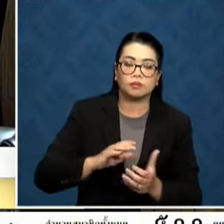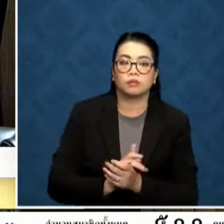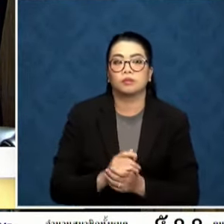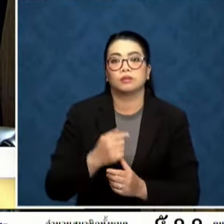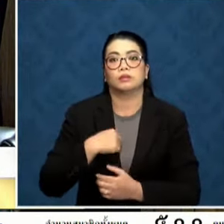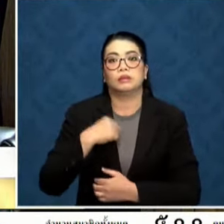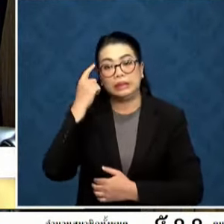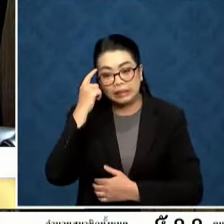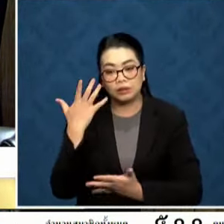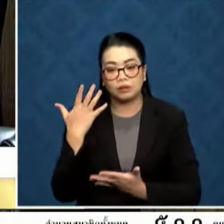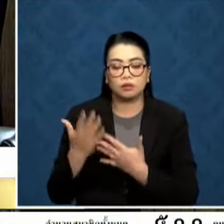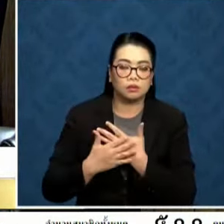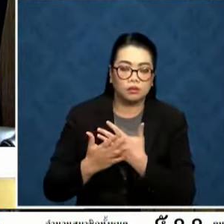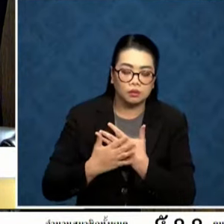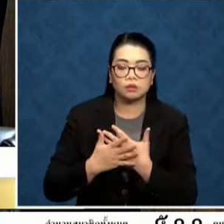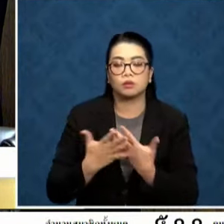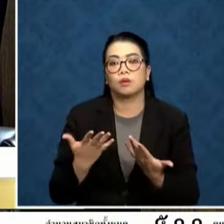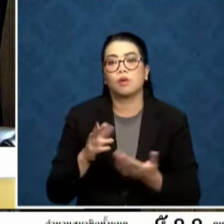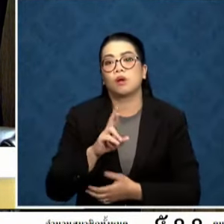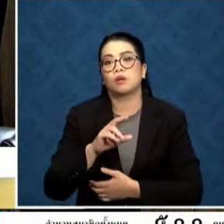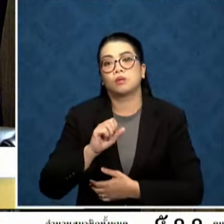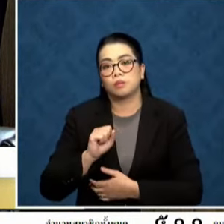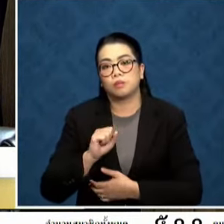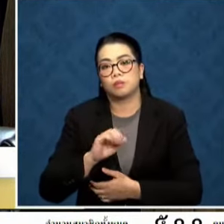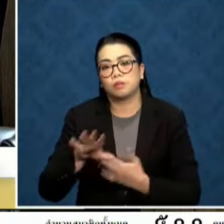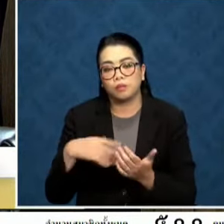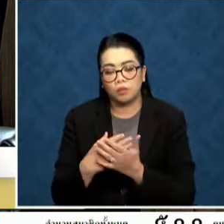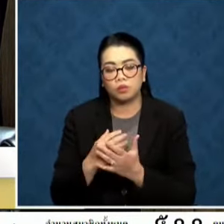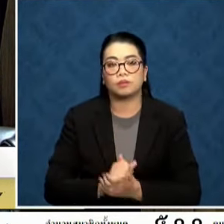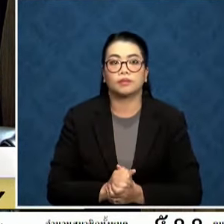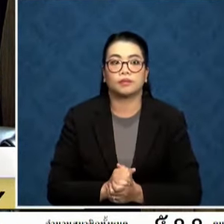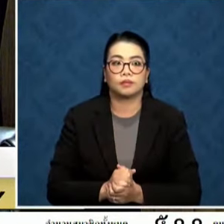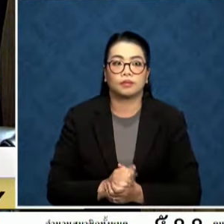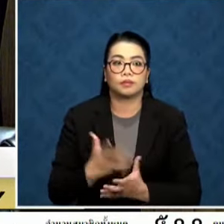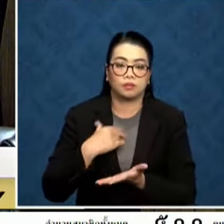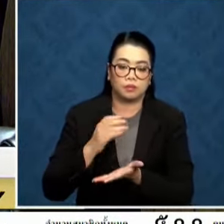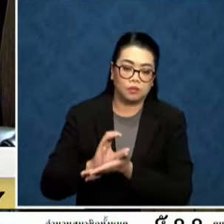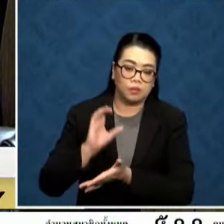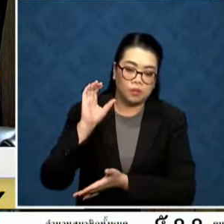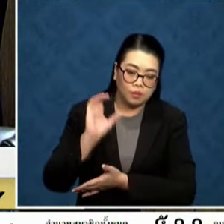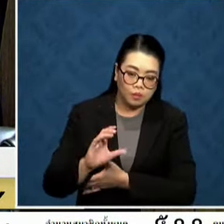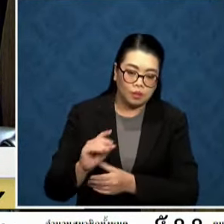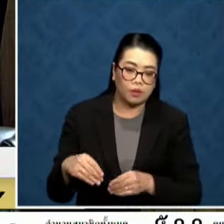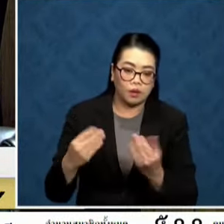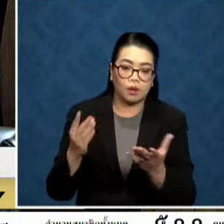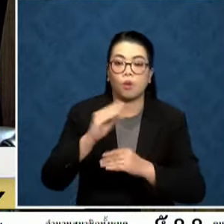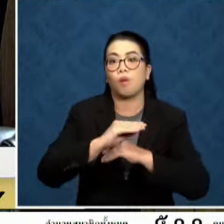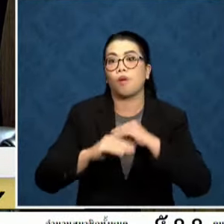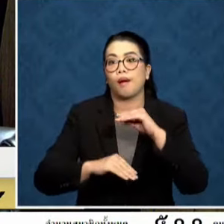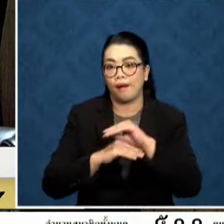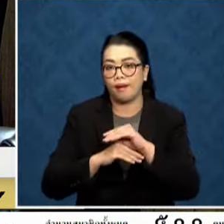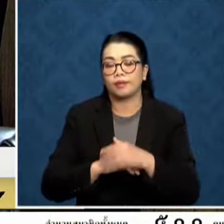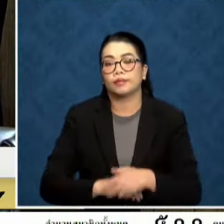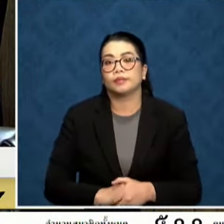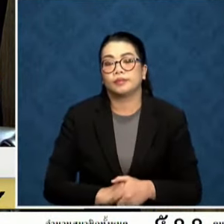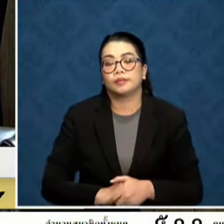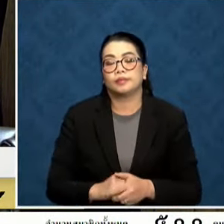ถึงสมาธิของคณะรัฐมนตรีด้วยที่มันหายไปแล้วก็ถูกทุ่มไปให้กับโครงการนี้โครงการเดียว